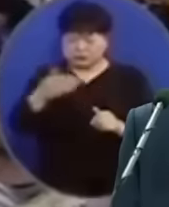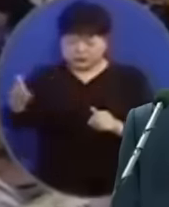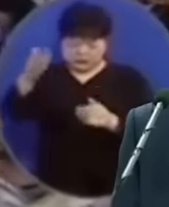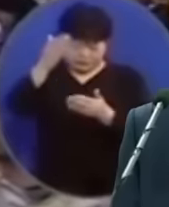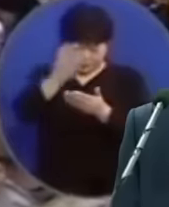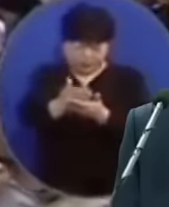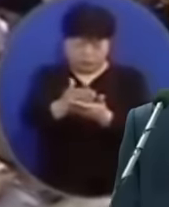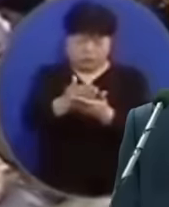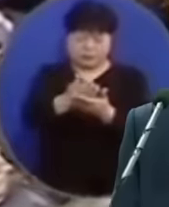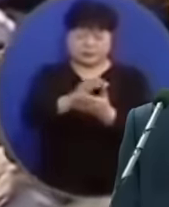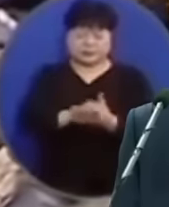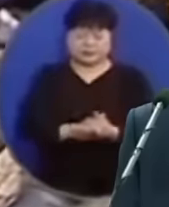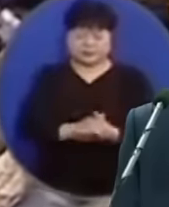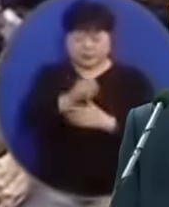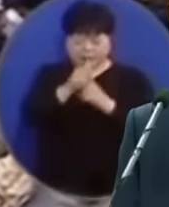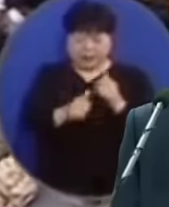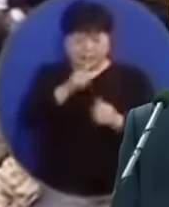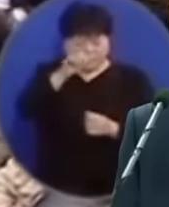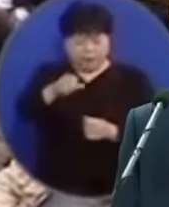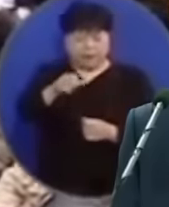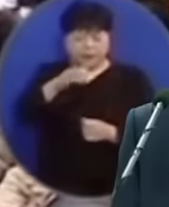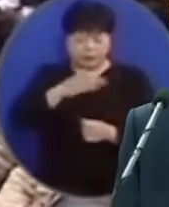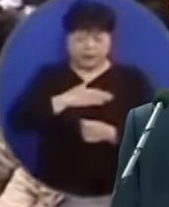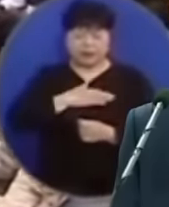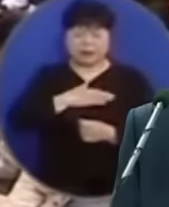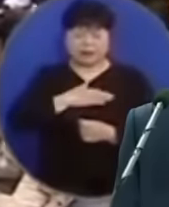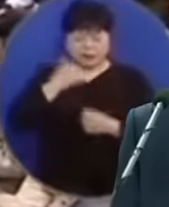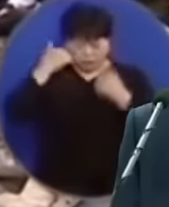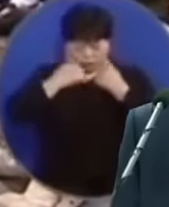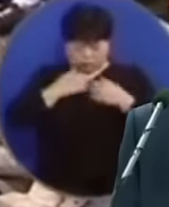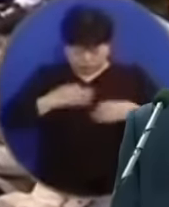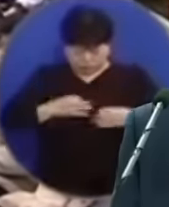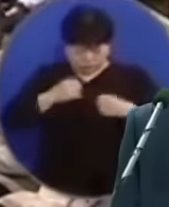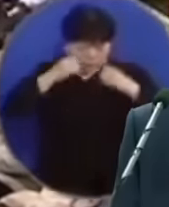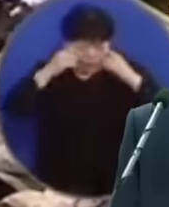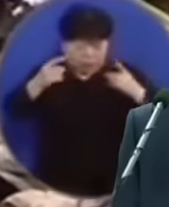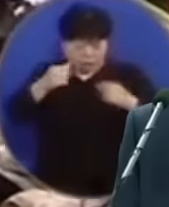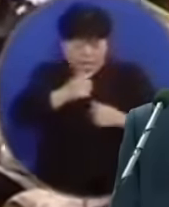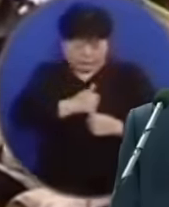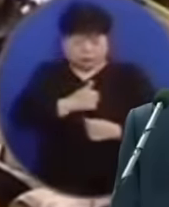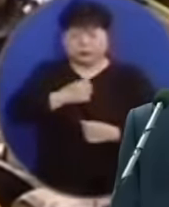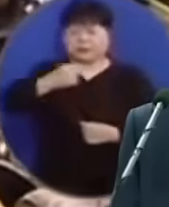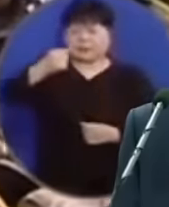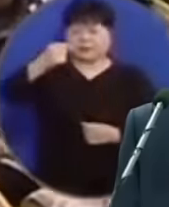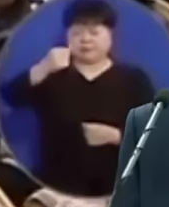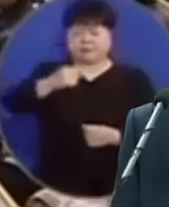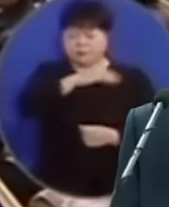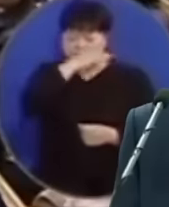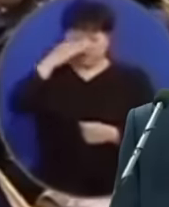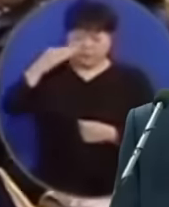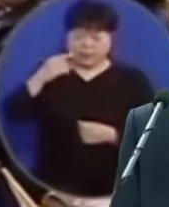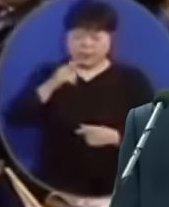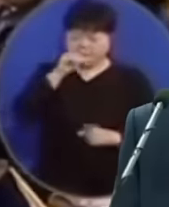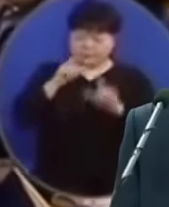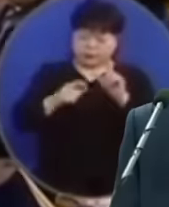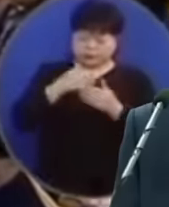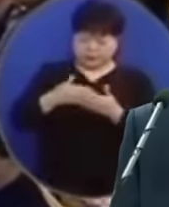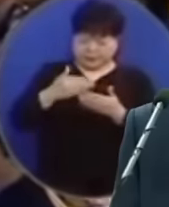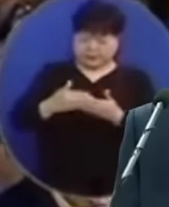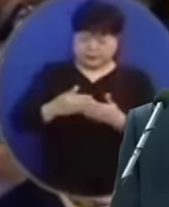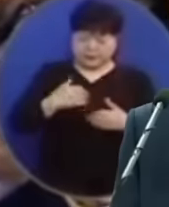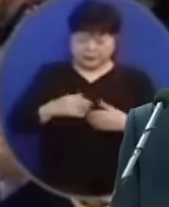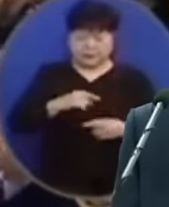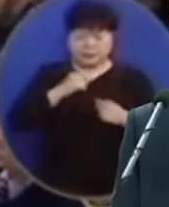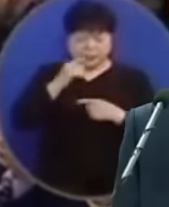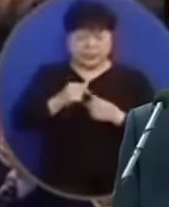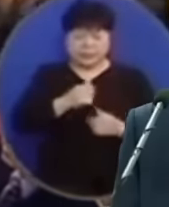말고 하나님 앞에서 내가 누군지를 올바르게 알고 자존심을 가지고 올바른 자화상을 가지고 기쁘고